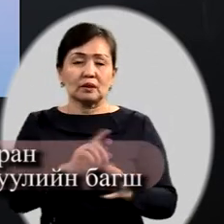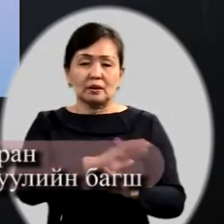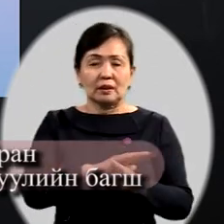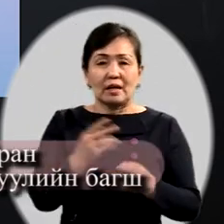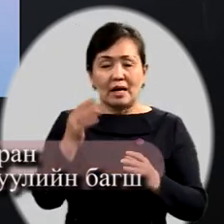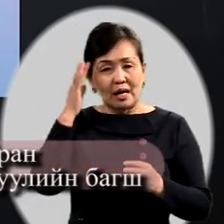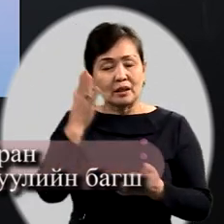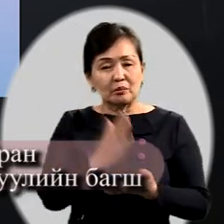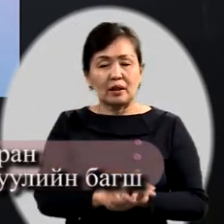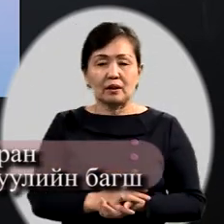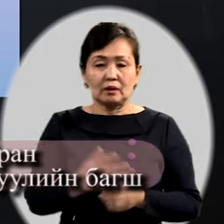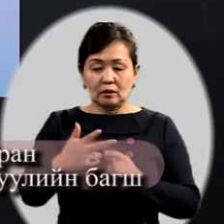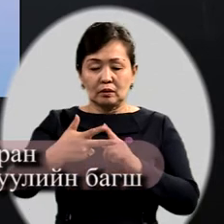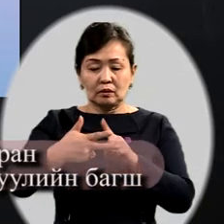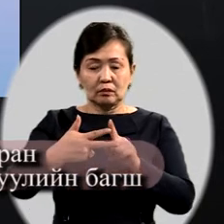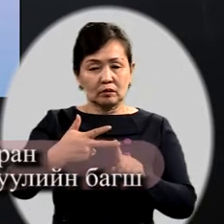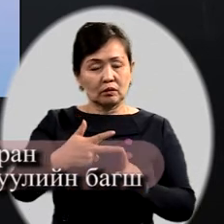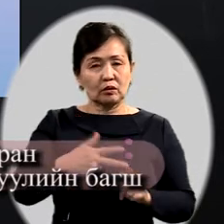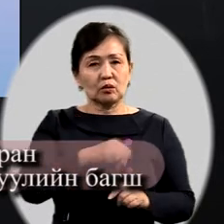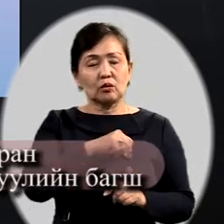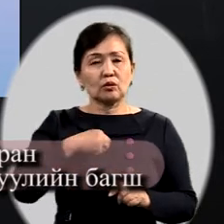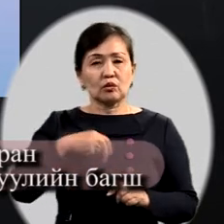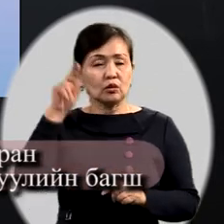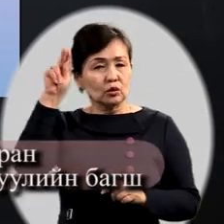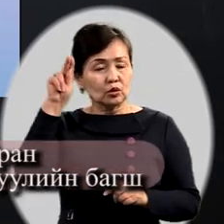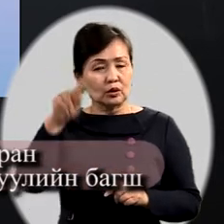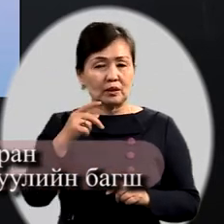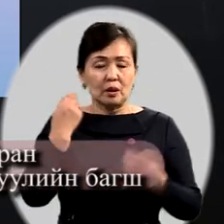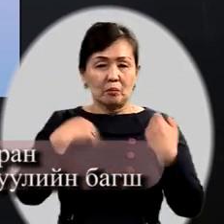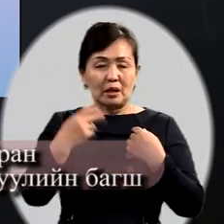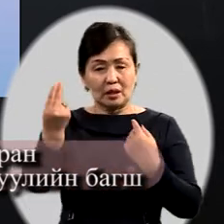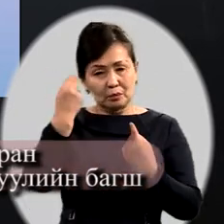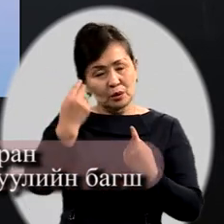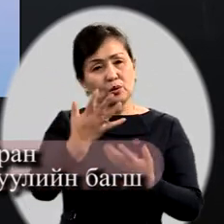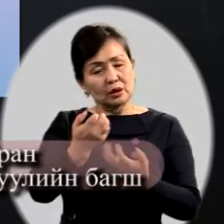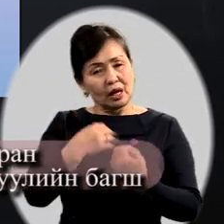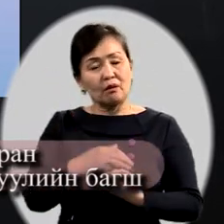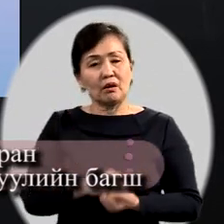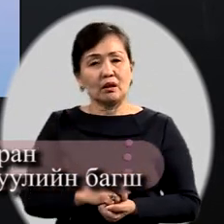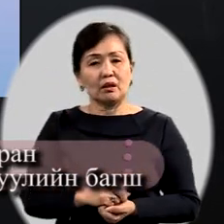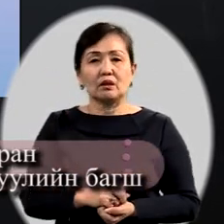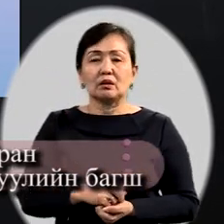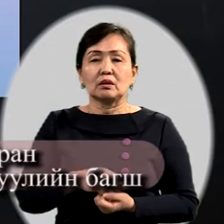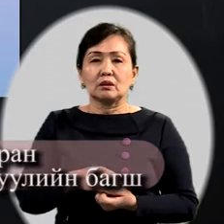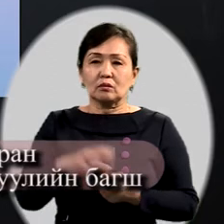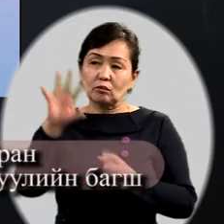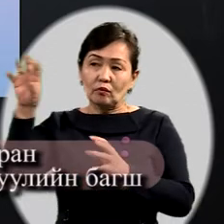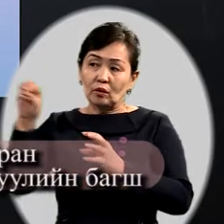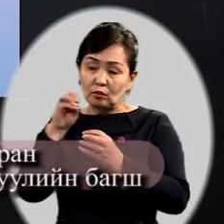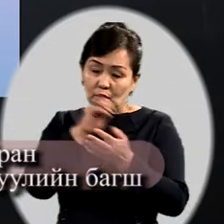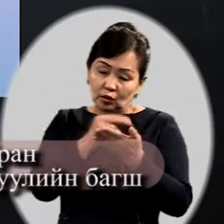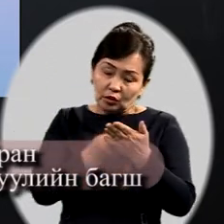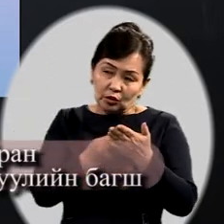Ал төмендегі екі тәсілді өз беттеріңше үйренумен қатар, мұғалімнен үйрену және де қандай бір нәрсені көшіріп